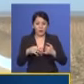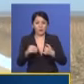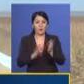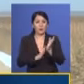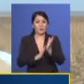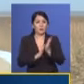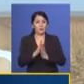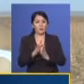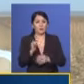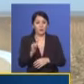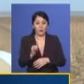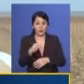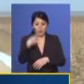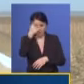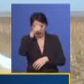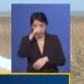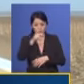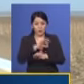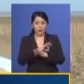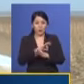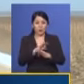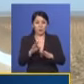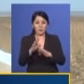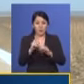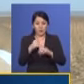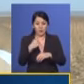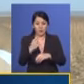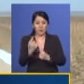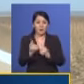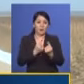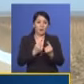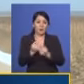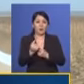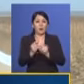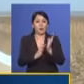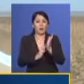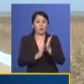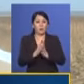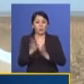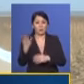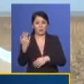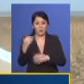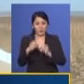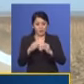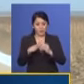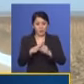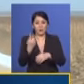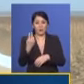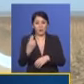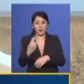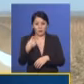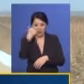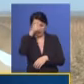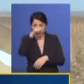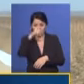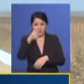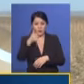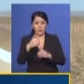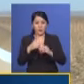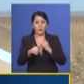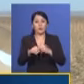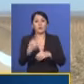де қуантқан жоқ. Ал биыл енді барлығы жақсы деп айталамыз. Дәнді дақылдардың өнімділігі былтыр тек 15 центнерден болып еді. Ал биыл